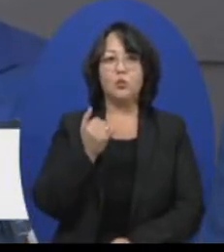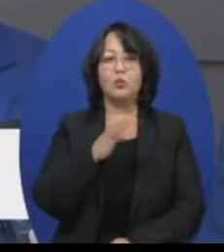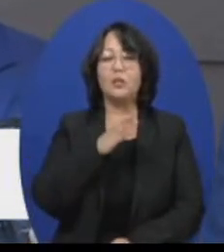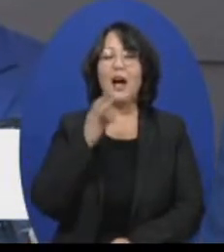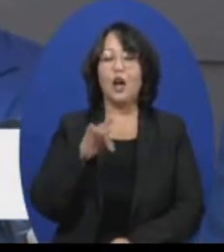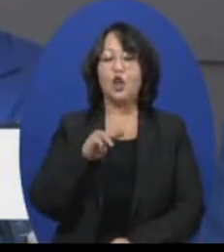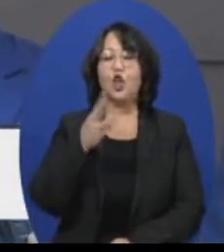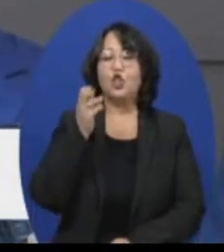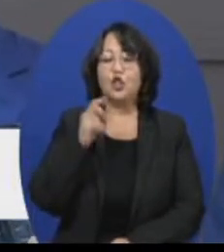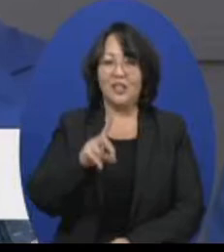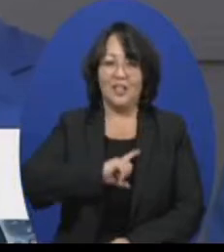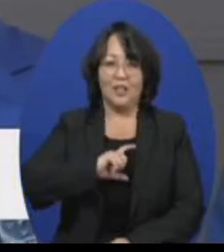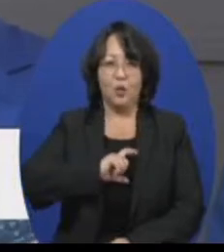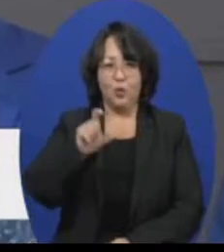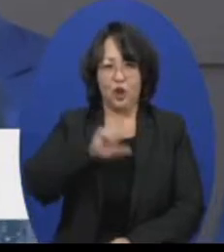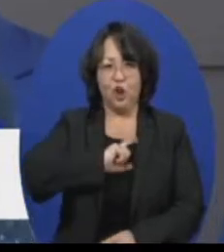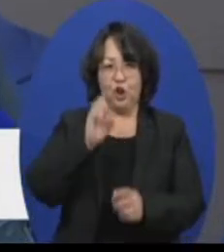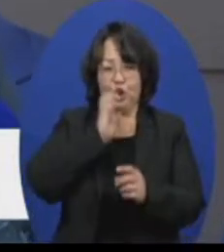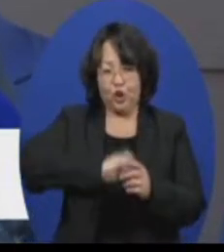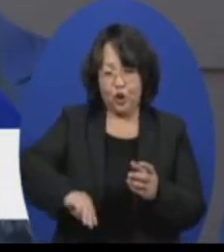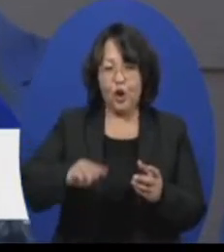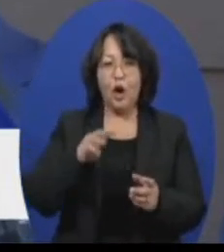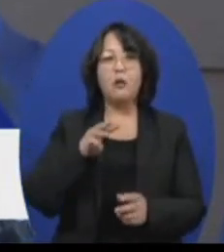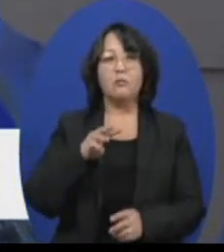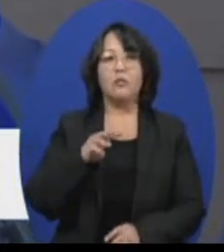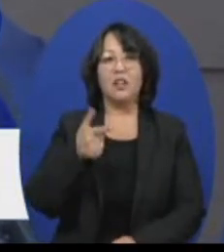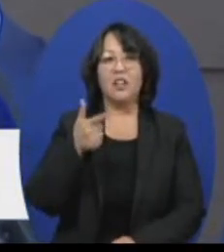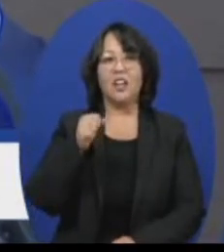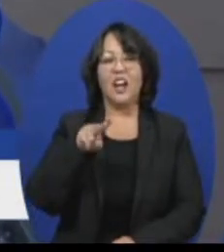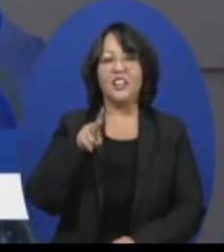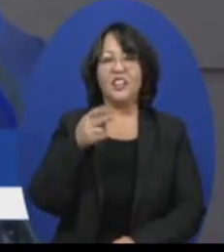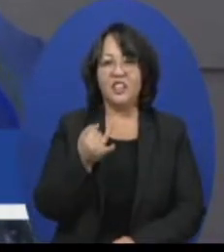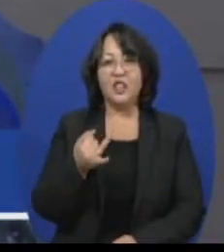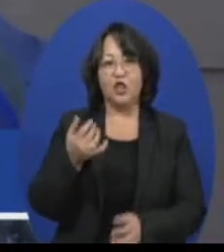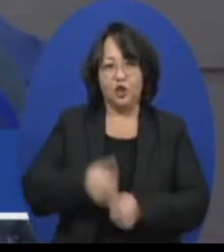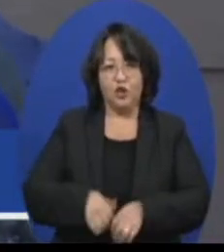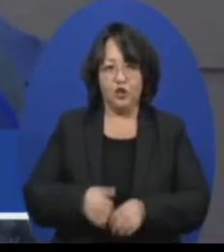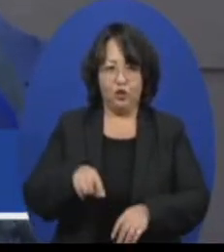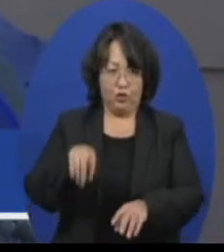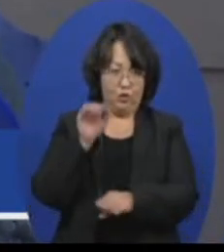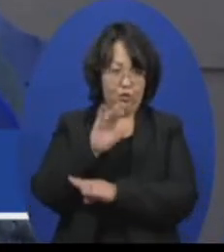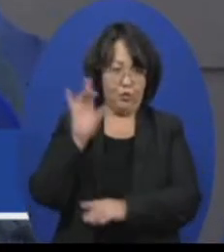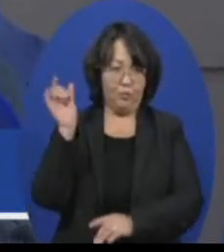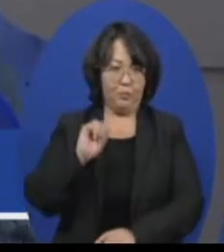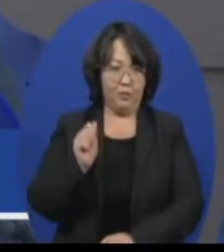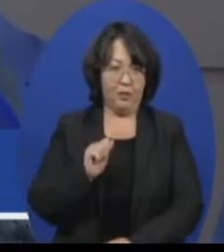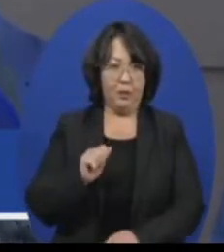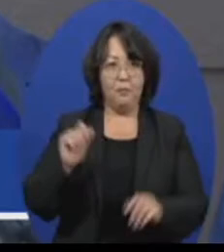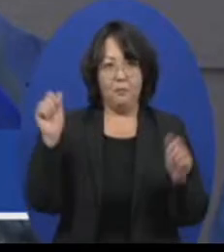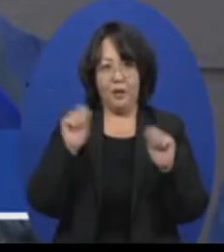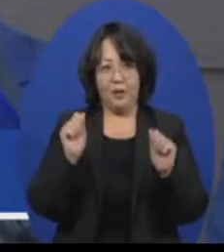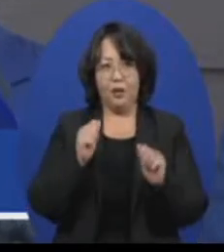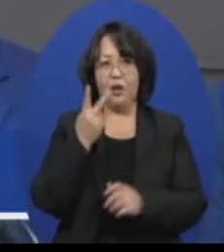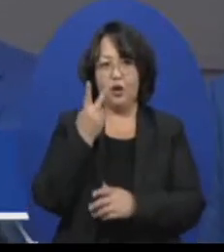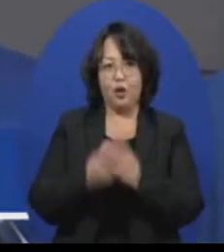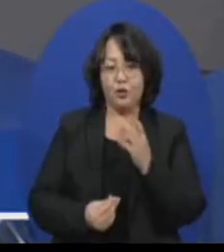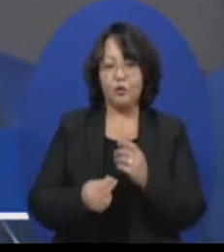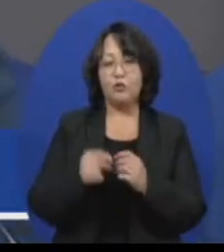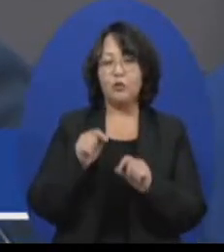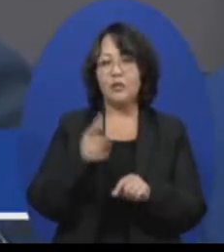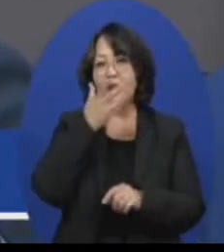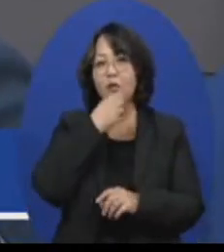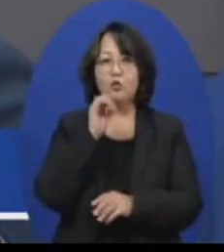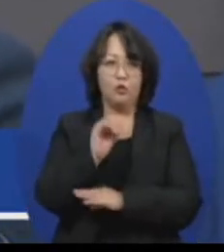эцэг гэгддэг хүний эрхийн төлөө тэмцэгч Махатма Ганди мэндэлсэн өдөр өнөөдөр тогоож байна. Миний хувьд хоёр баярт үйл явдал